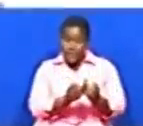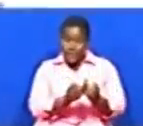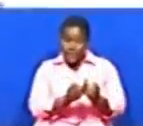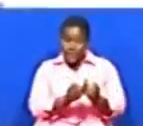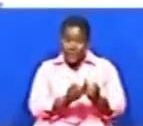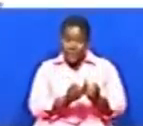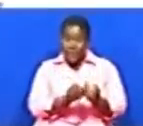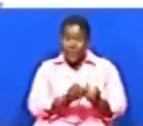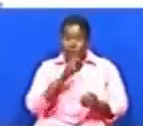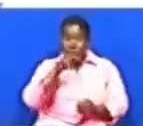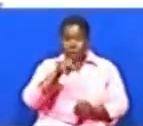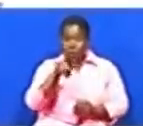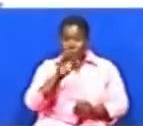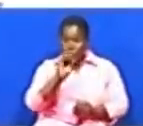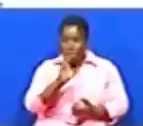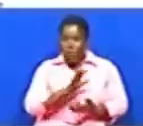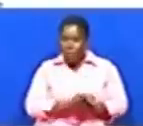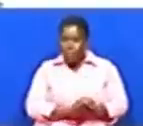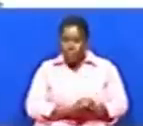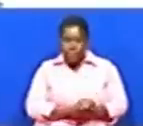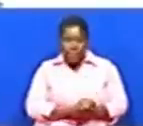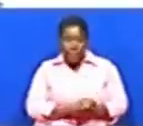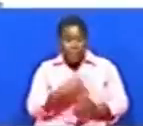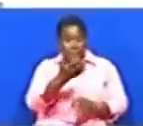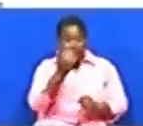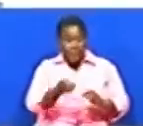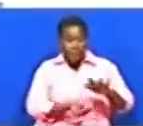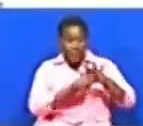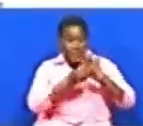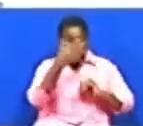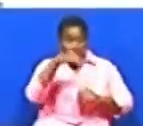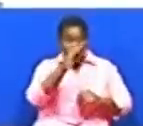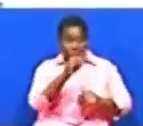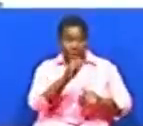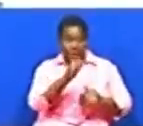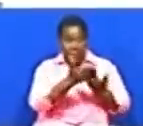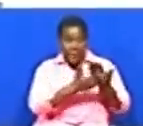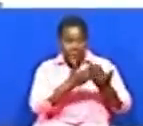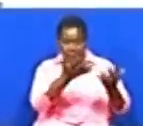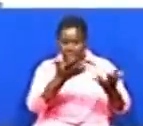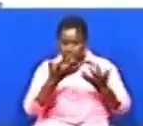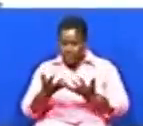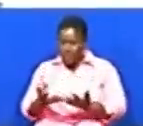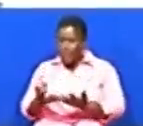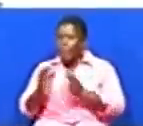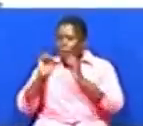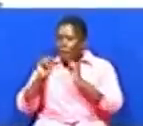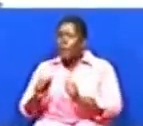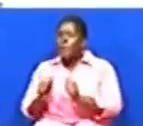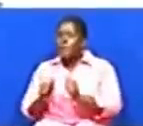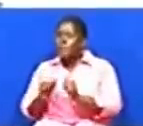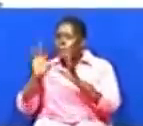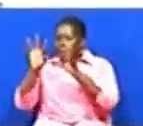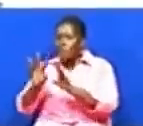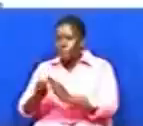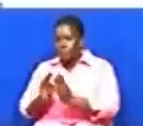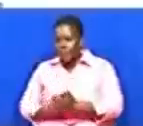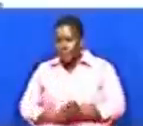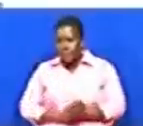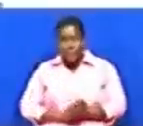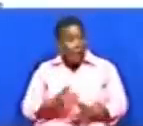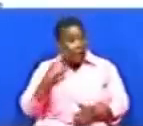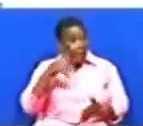taasisi zisizo za kiserikali. Kwa hiyo kuanzia, can you imagine, kuanzia Disemba 2018 mpaka Mei 30